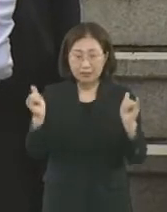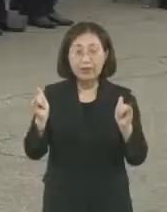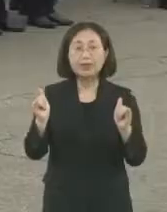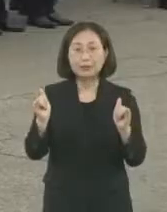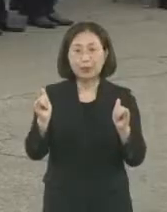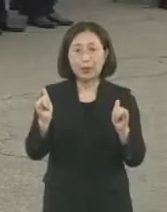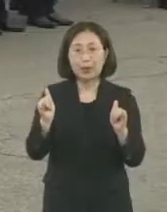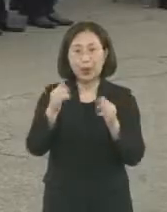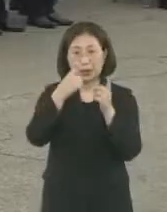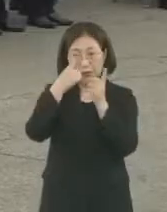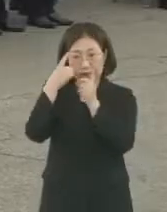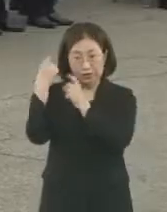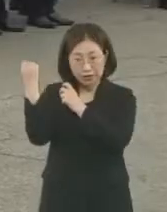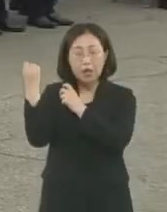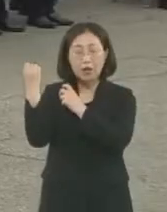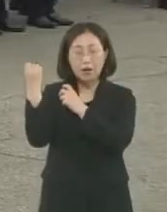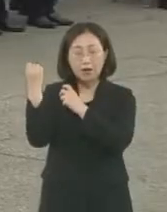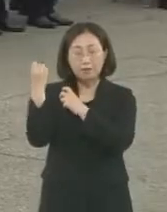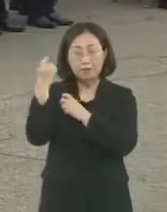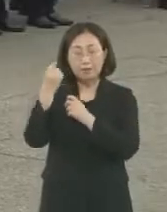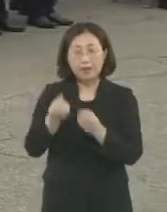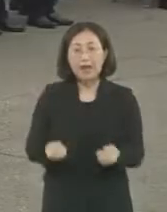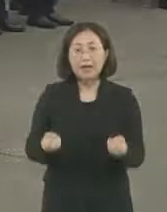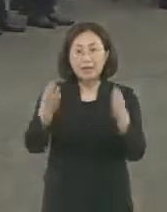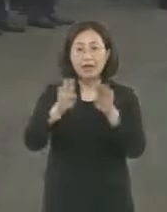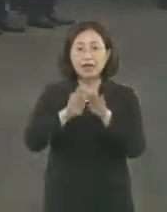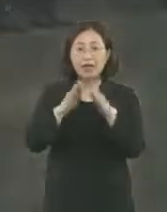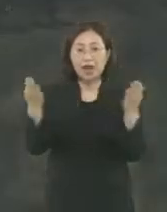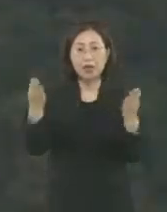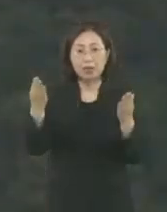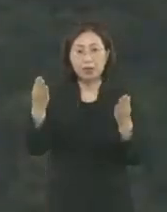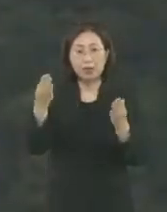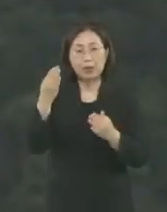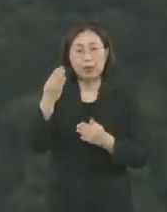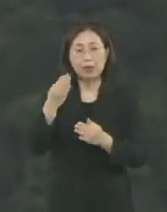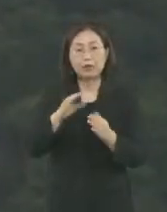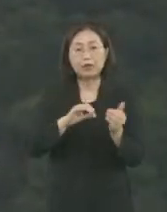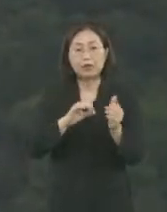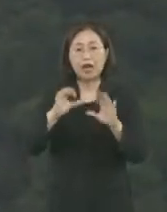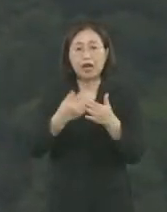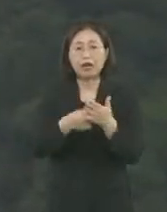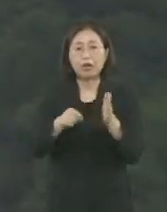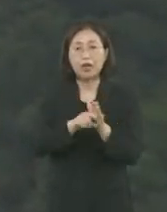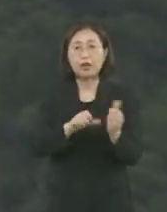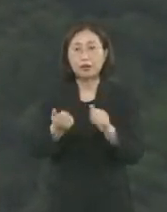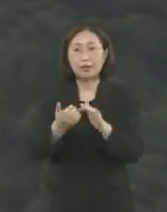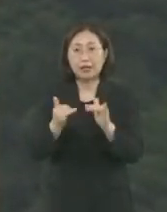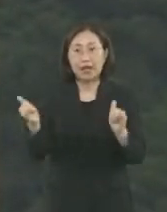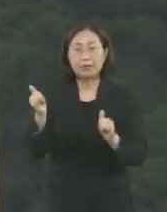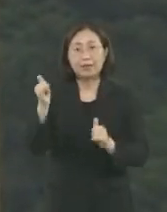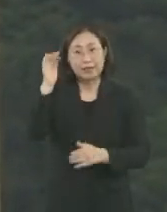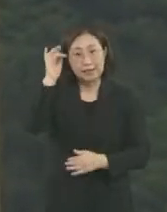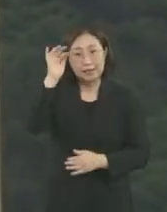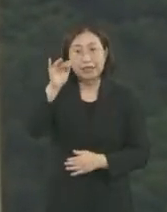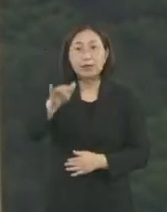별도의 추념식을 열고 순국선열들의 희생을 기렸습니다. TJB 이수복입니다.